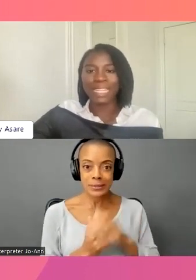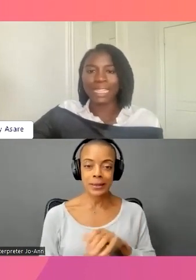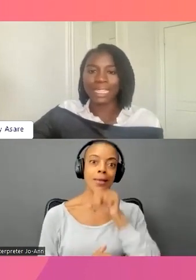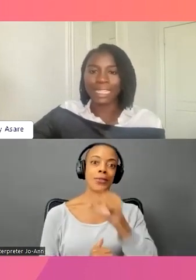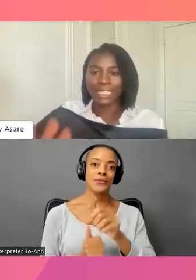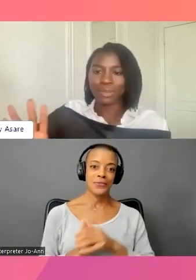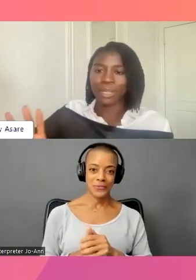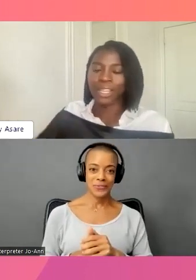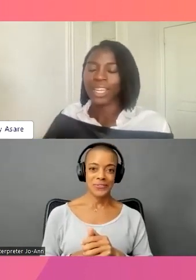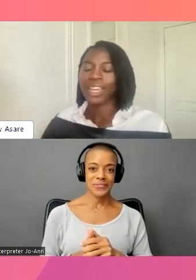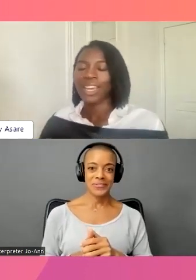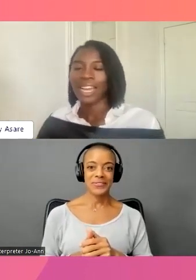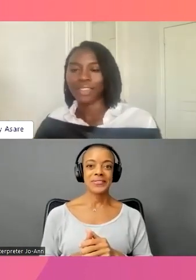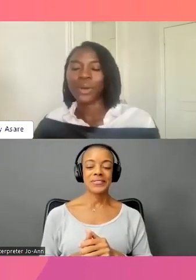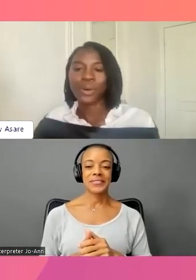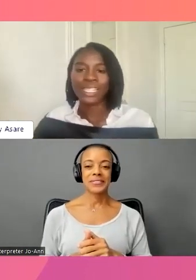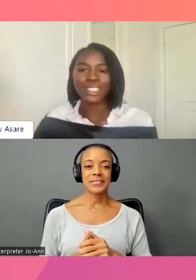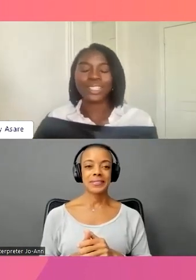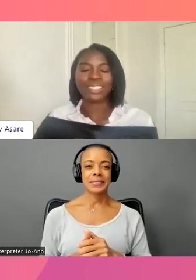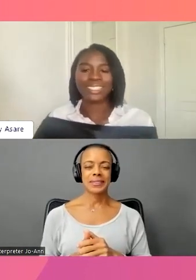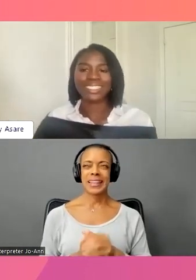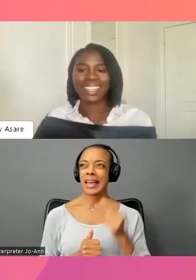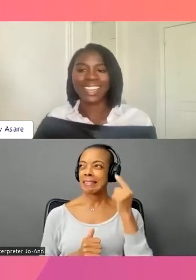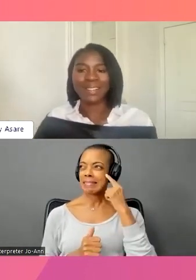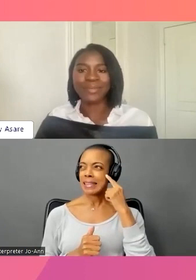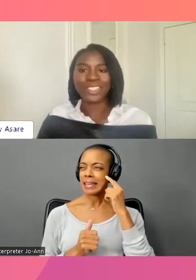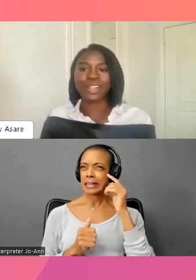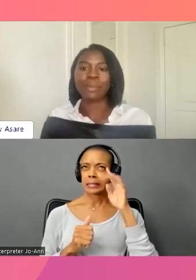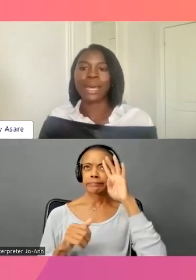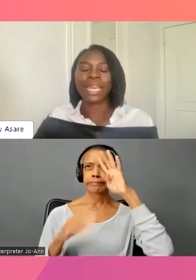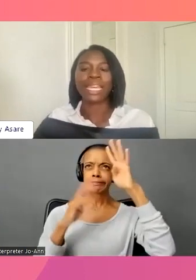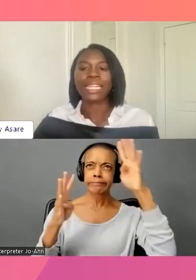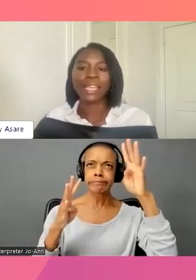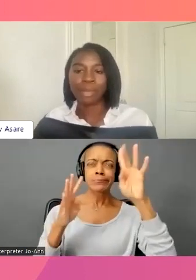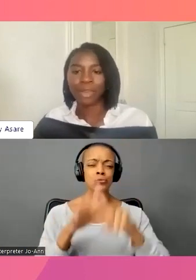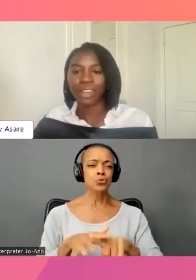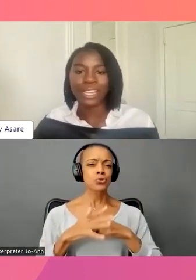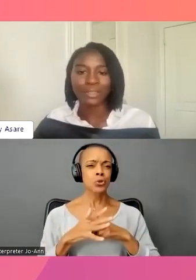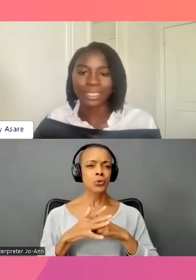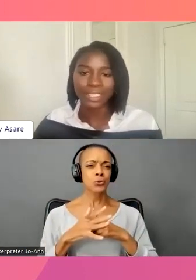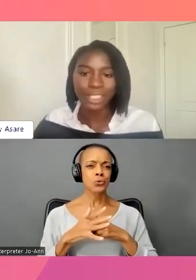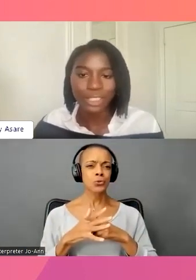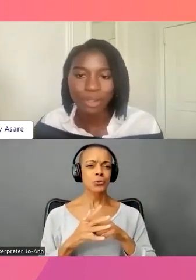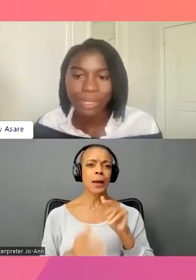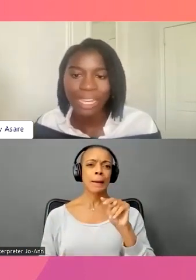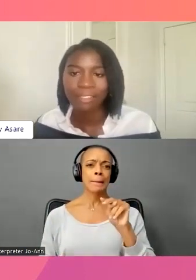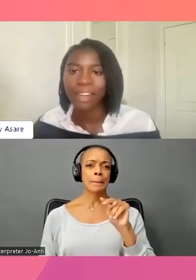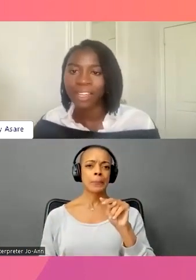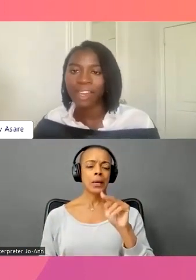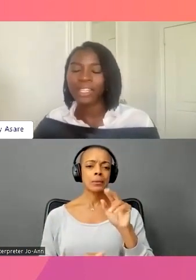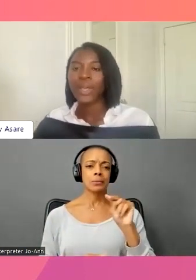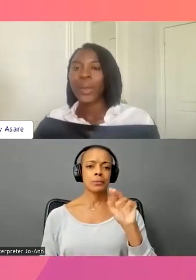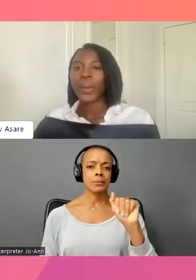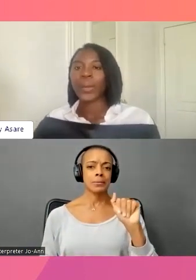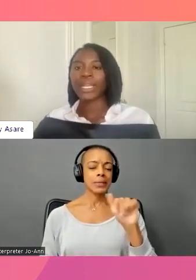termes qu'on m'a introduits récemment et j'adore ces termes. Des termes inventés ou du moins commencés par